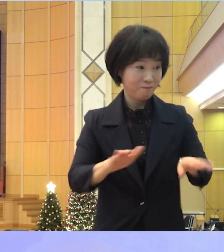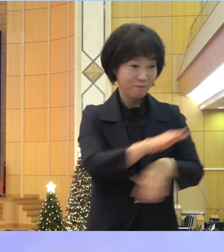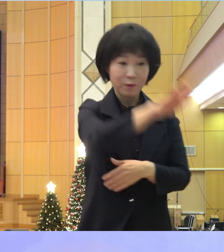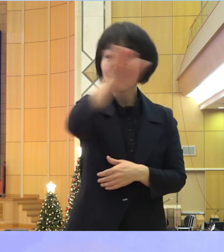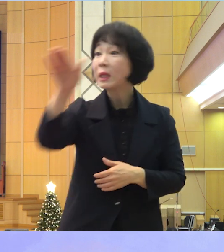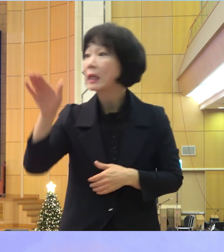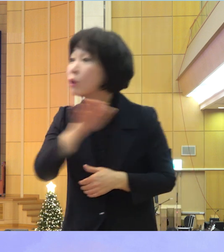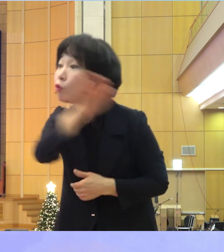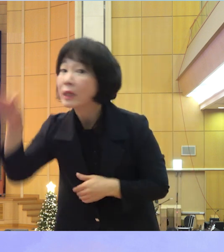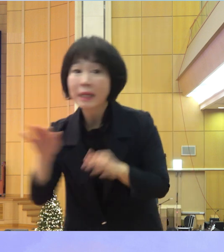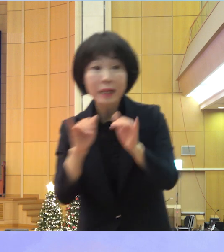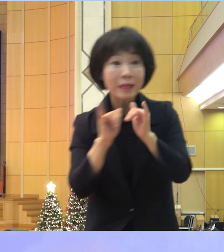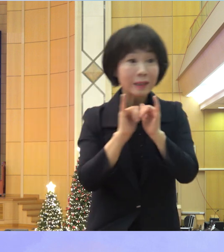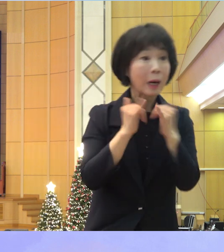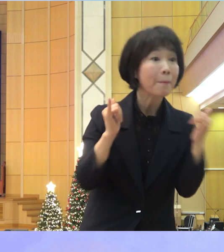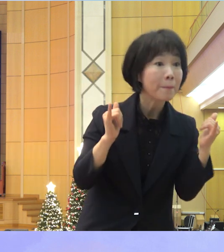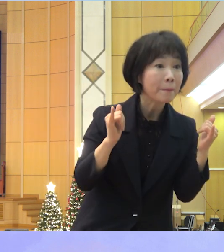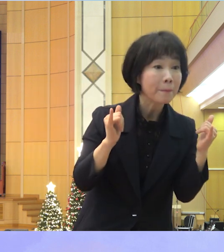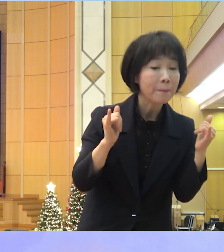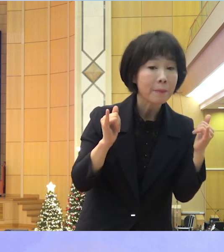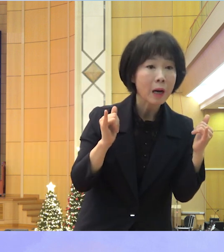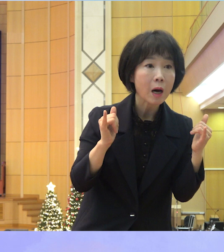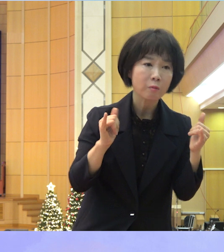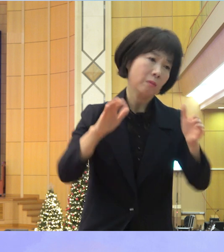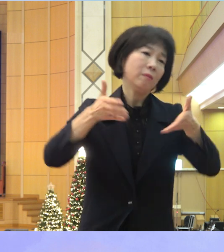우리 사람은